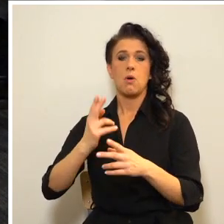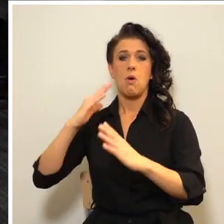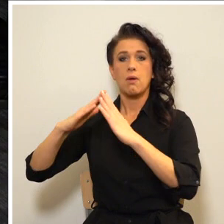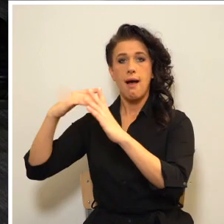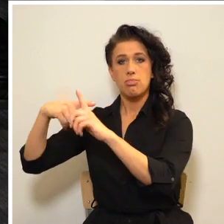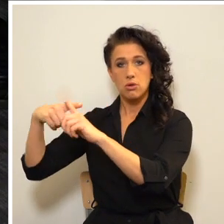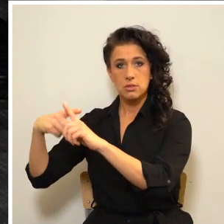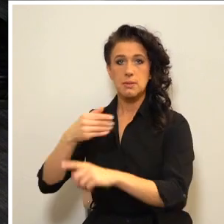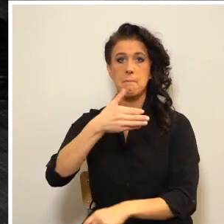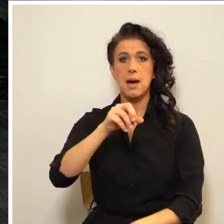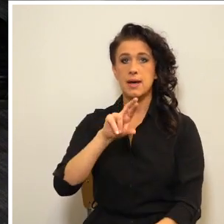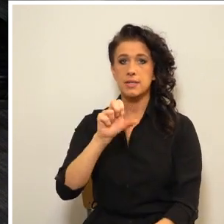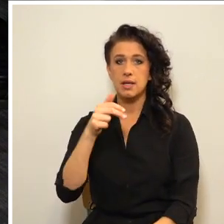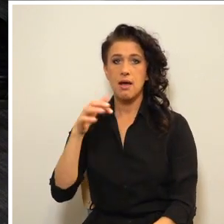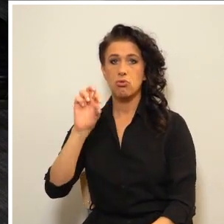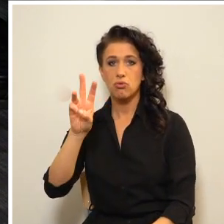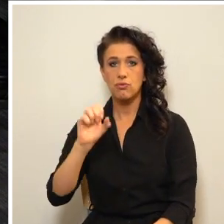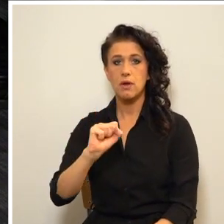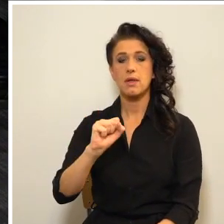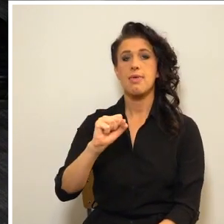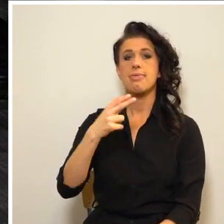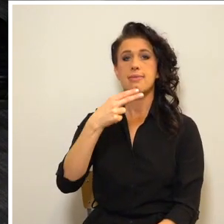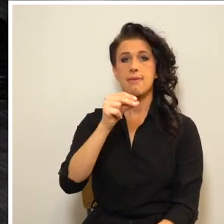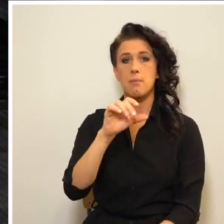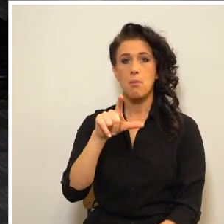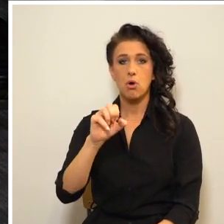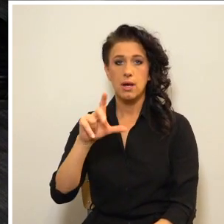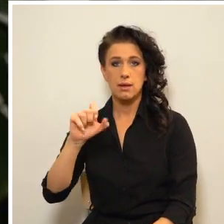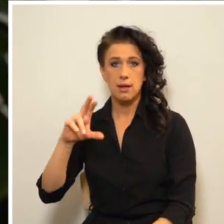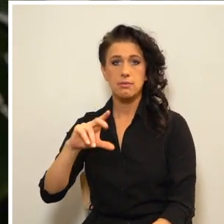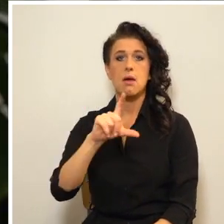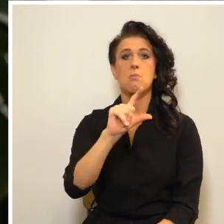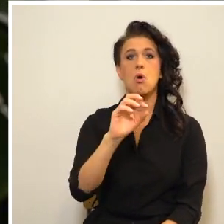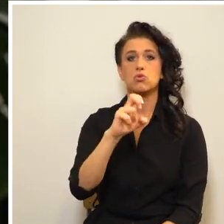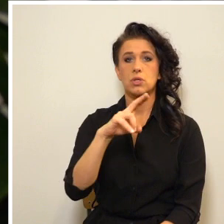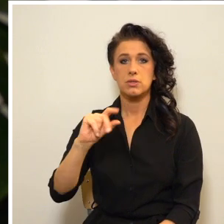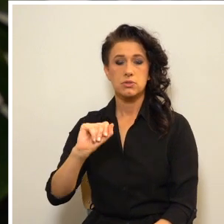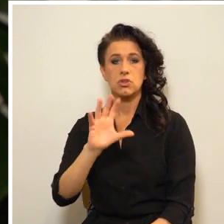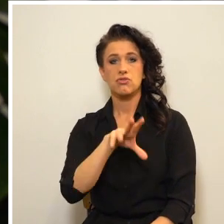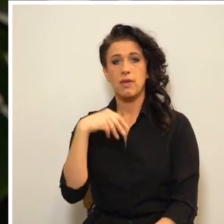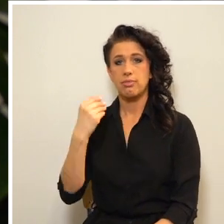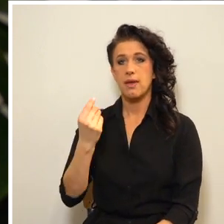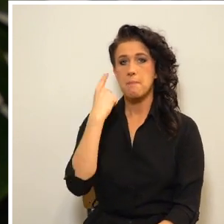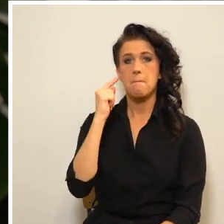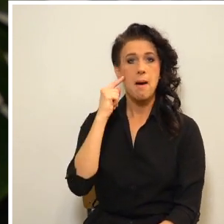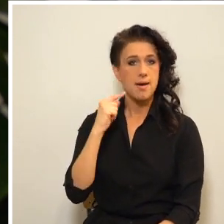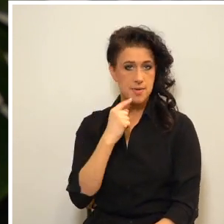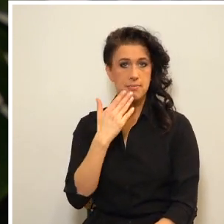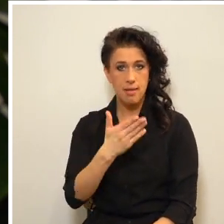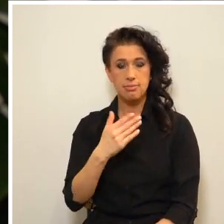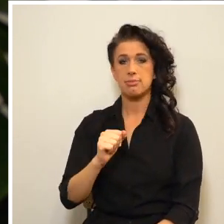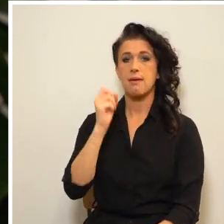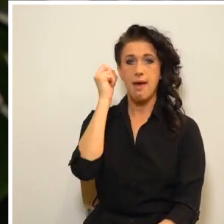księży Marianów Niepokalanego Poczęcia Najświętszej Maryi Panny filozof etyk pracownik katedry etyki na wydziale